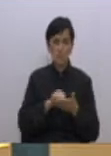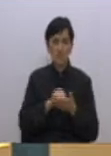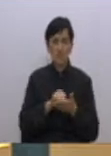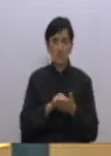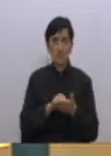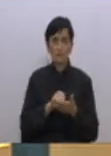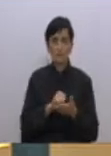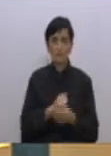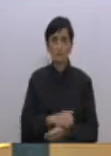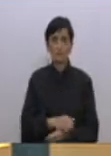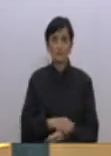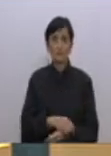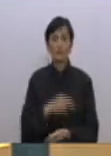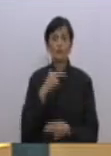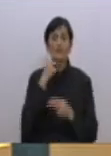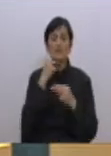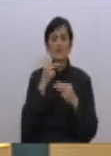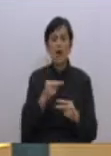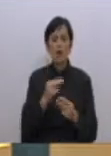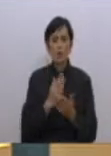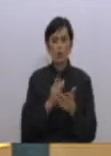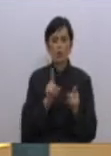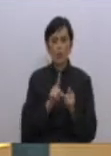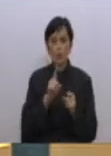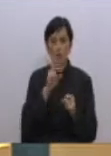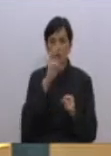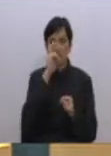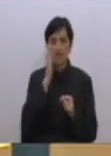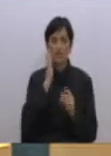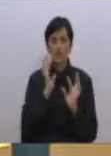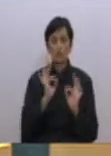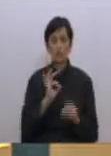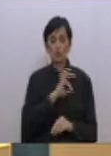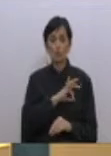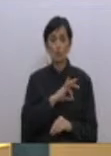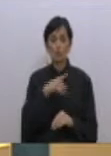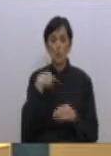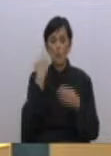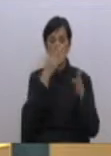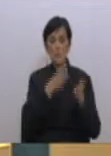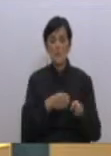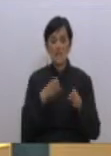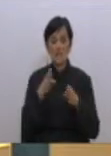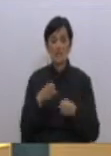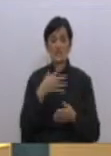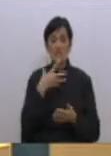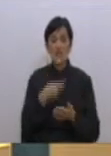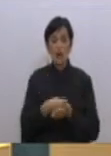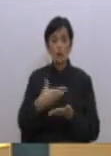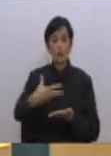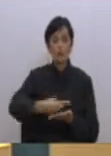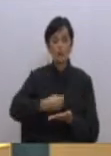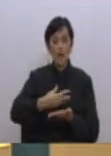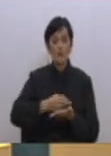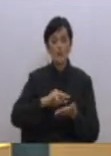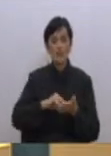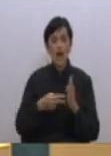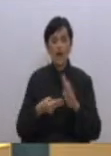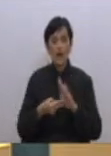მიზეზები. საყურადღებოა ასევე საჯარო სამართლის იურიდიული პირების საკუთარი შემოსავლების